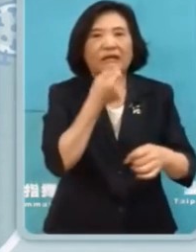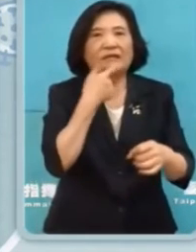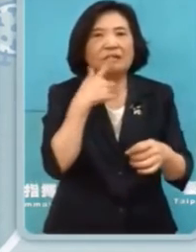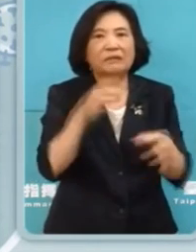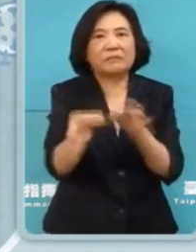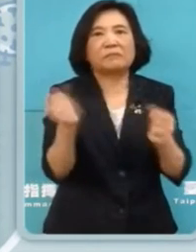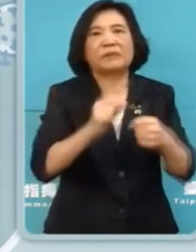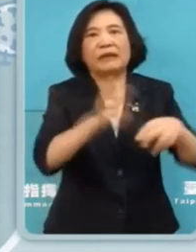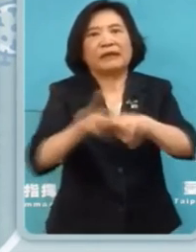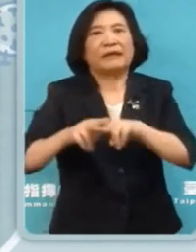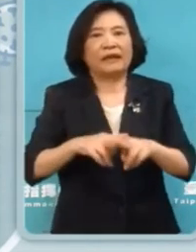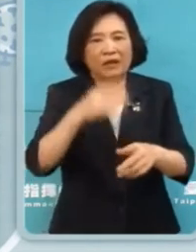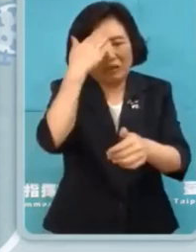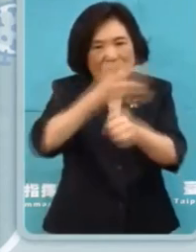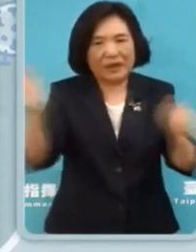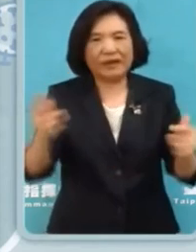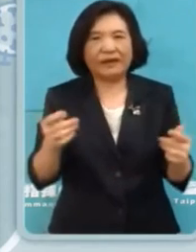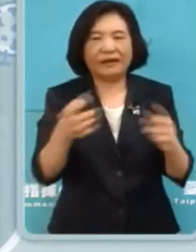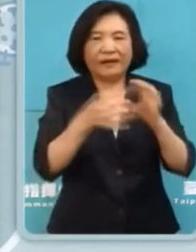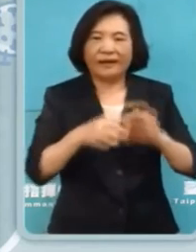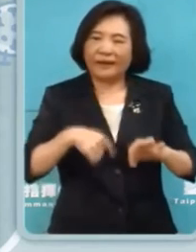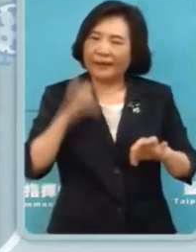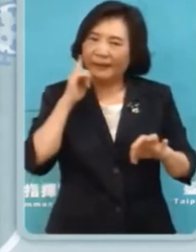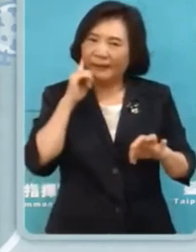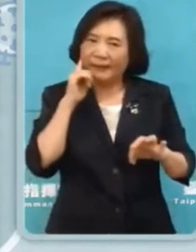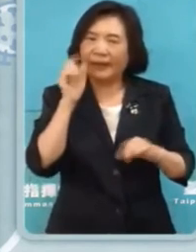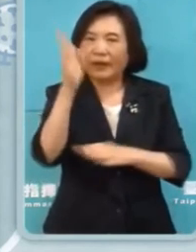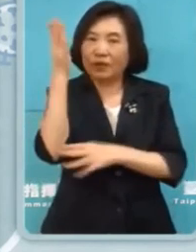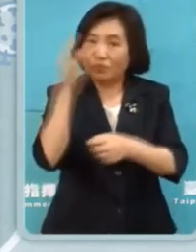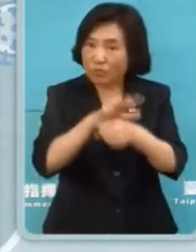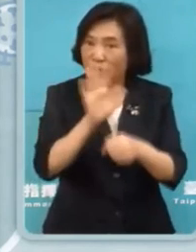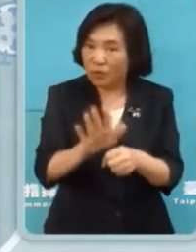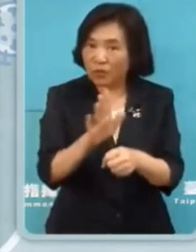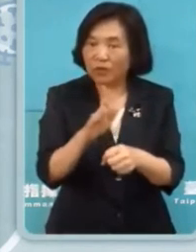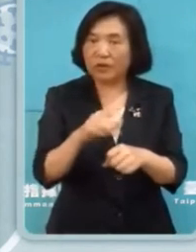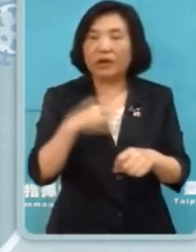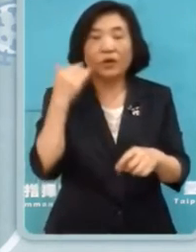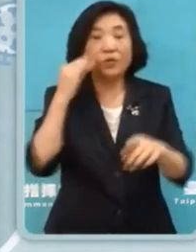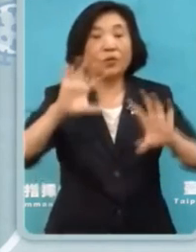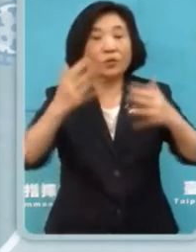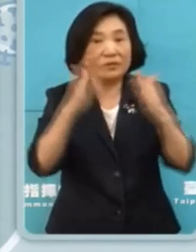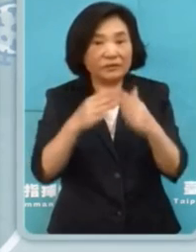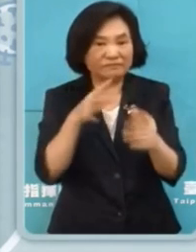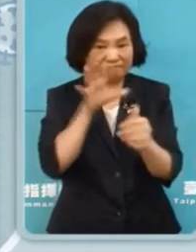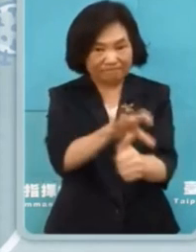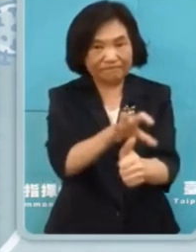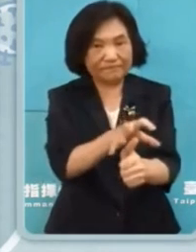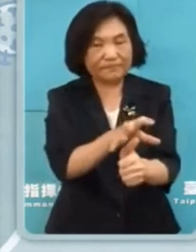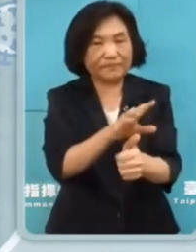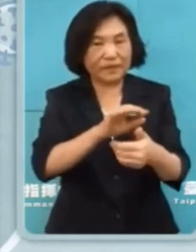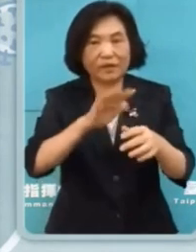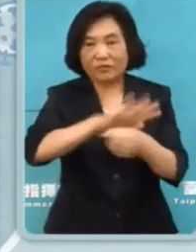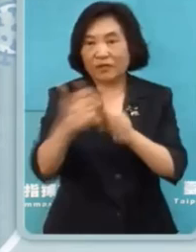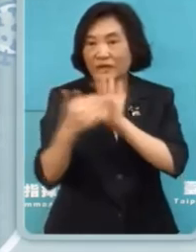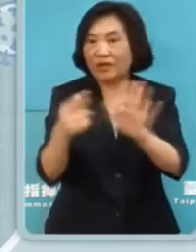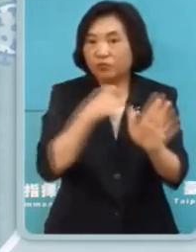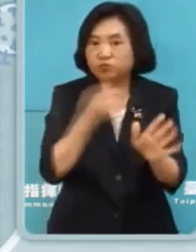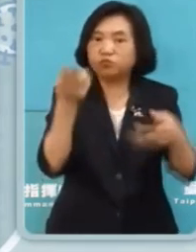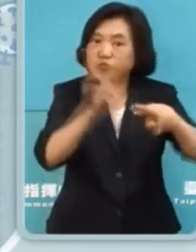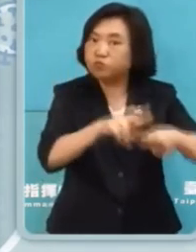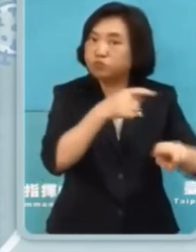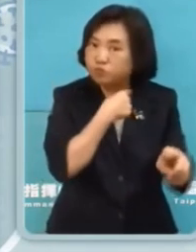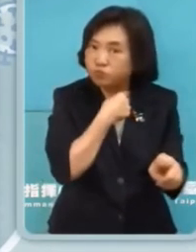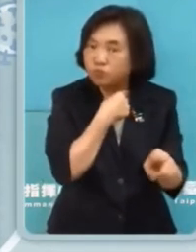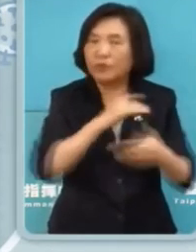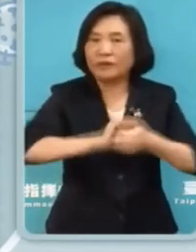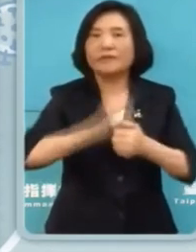你知道？所以我们 好，今天台北市新增14例的确诊，而华南市场禁制3天之后，今天复工，7月8号还要再次做大规